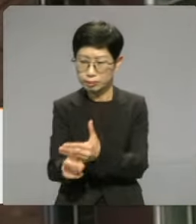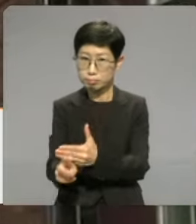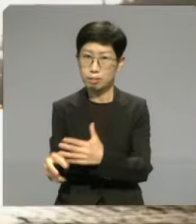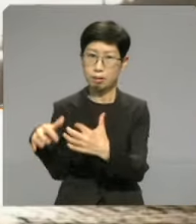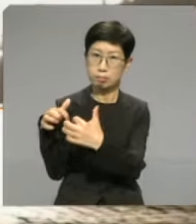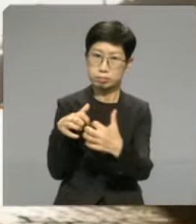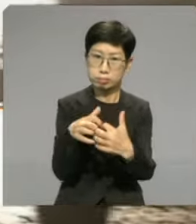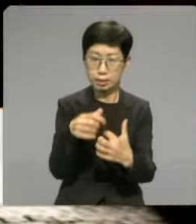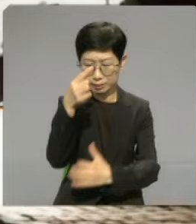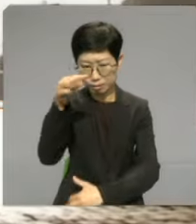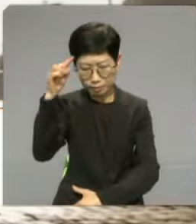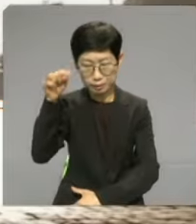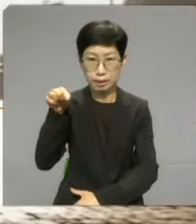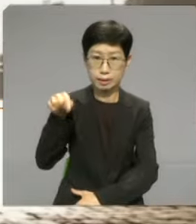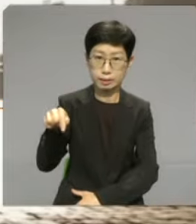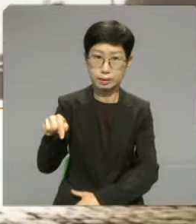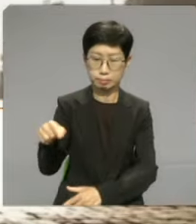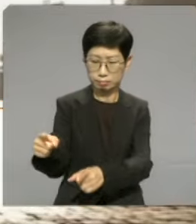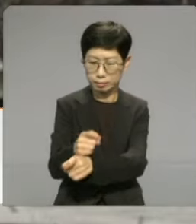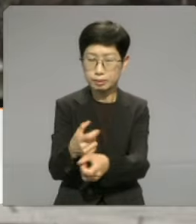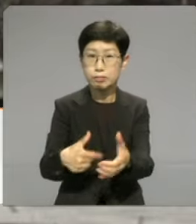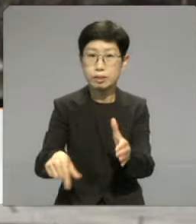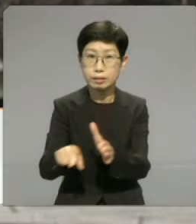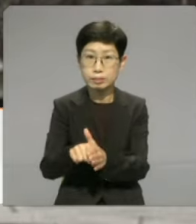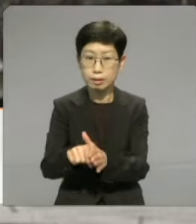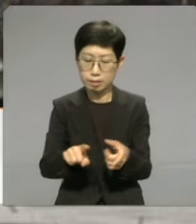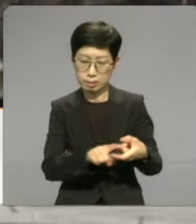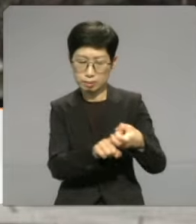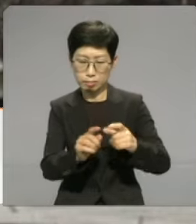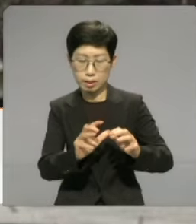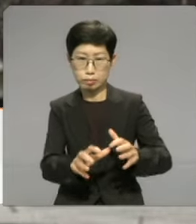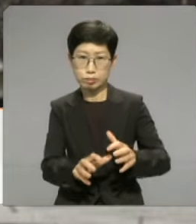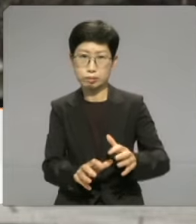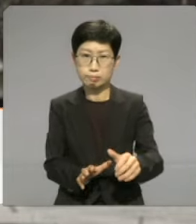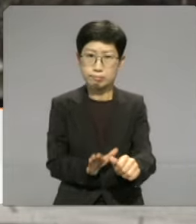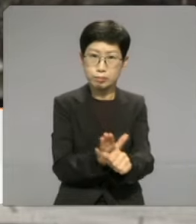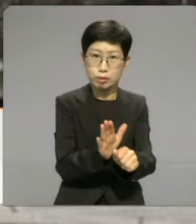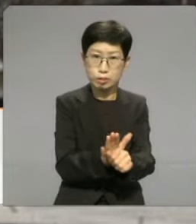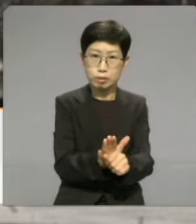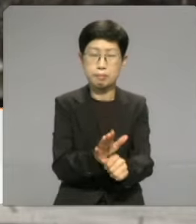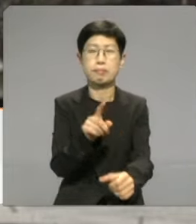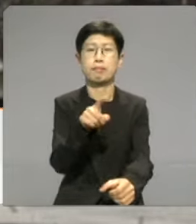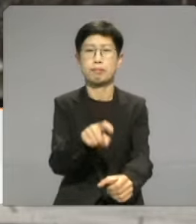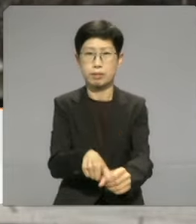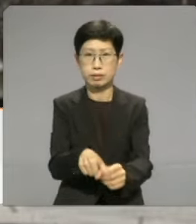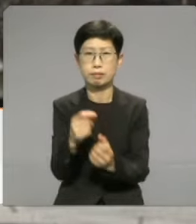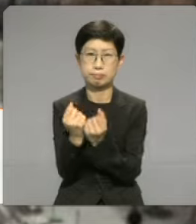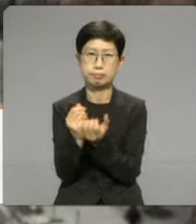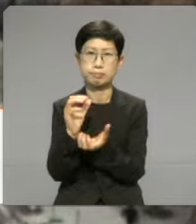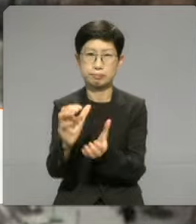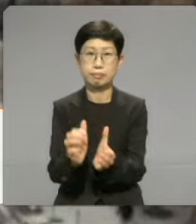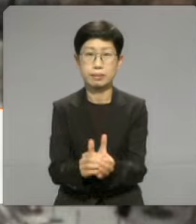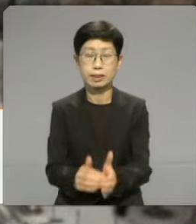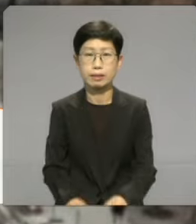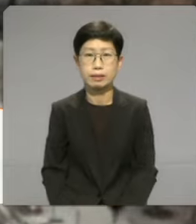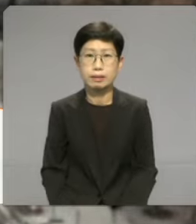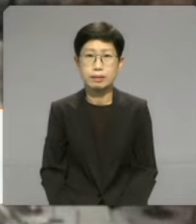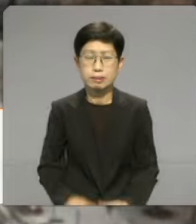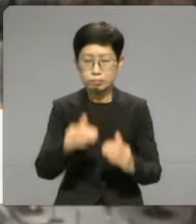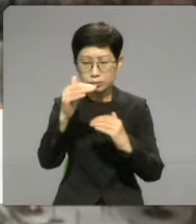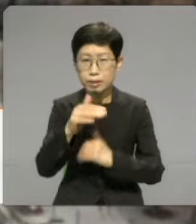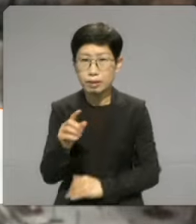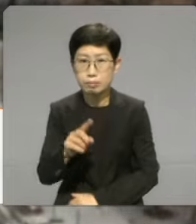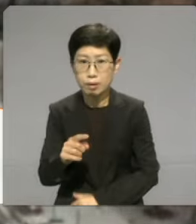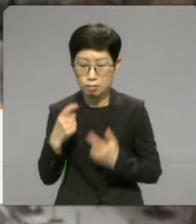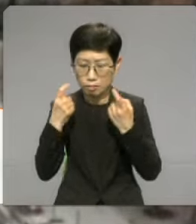침략 전쟁에 대응해 동맹국들과 파트너들을 지지하는 우리의 접근법에 따른 것이라고 설명했습니다. 새 규정에